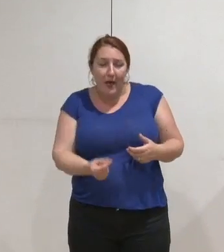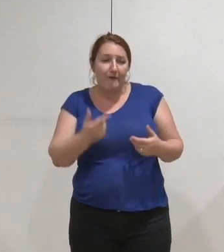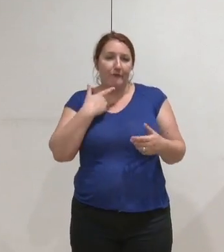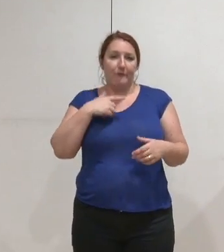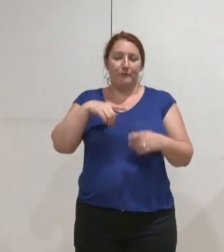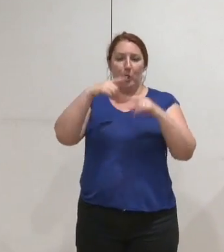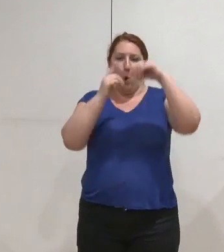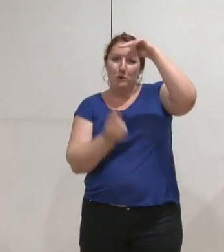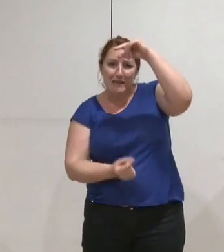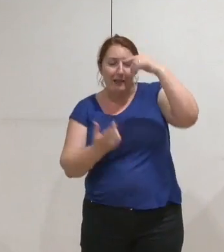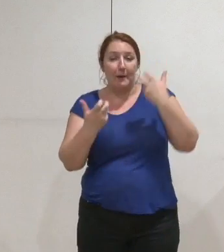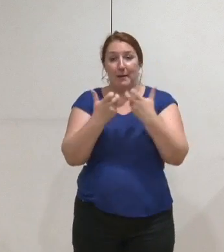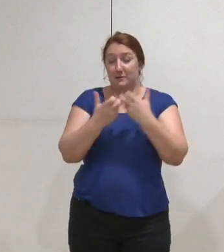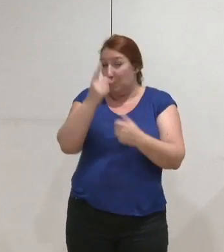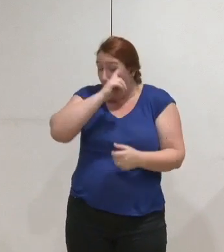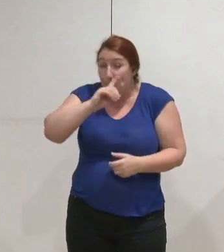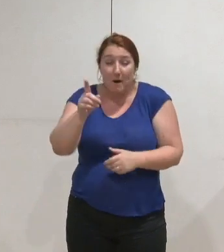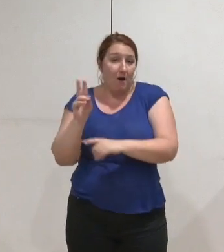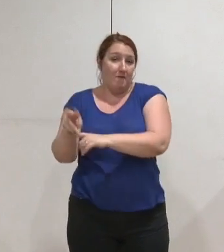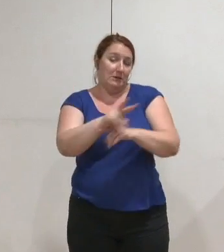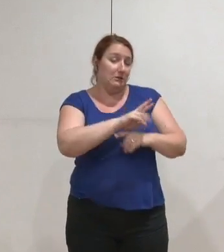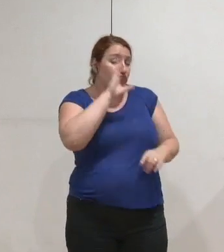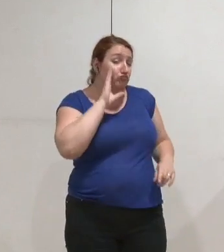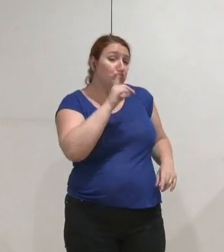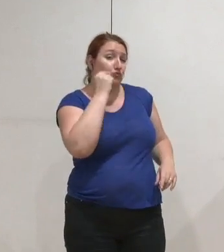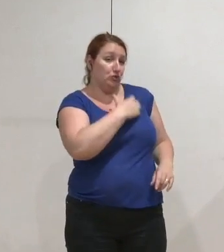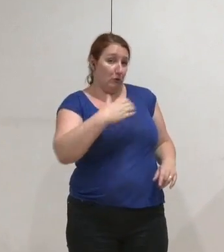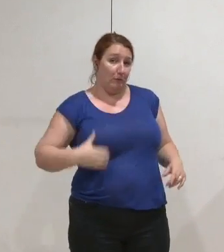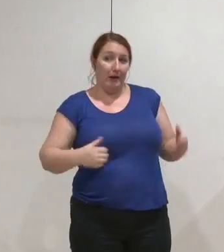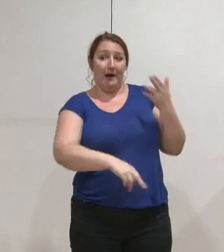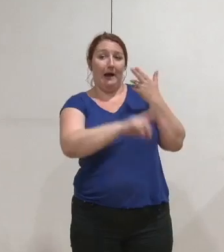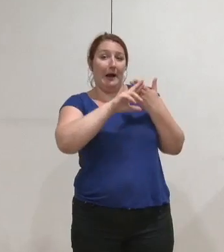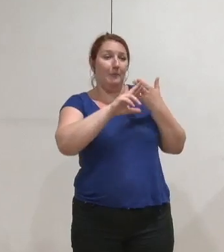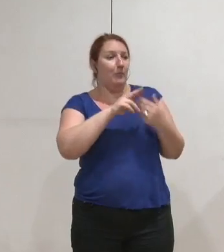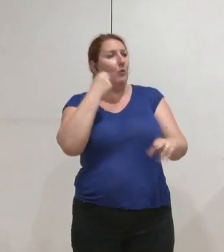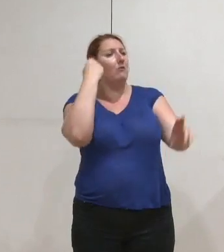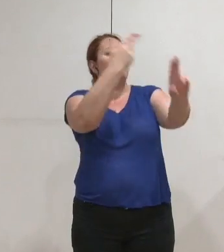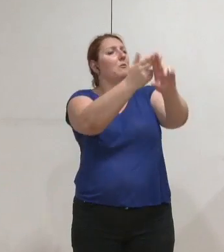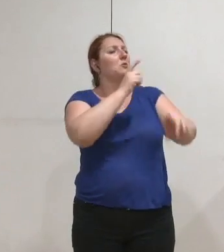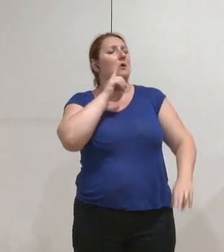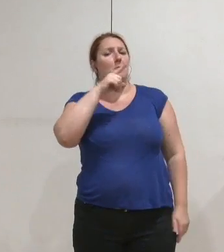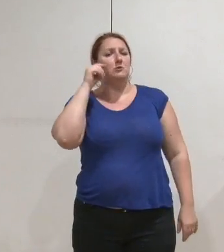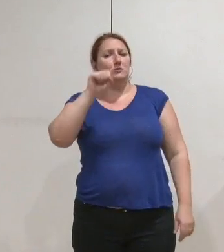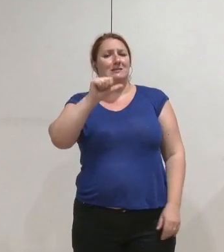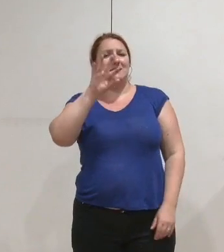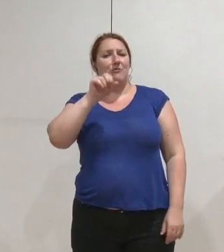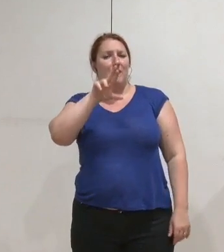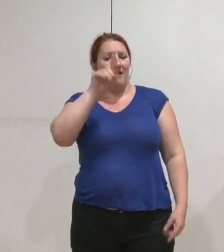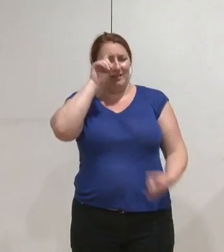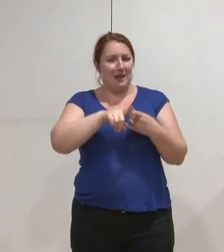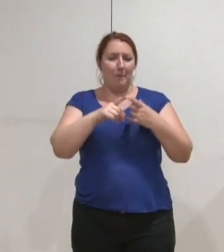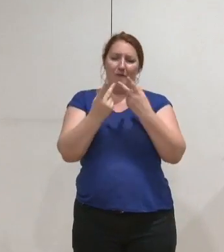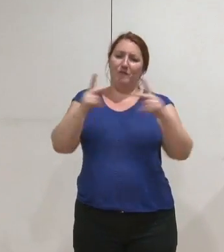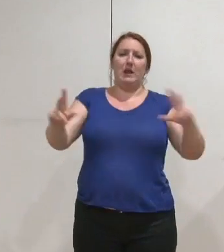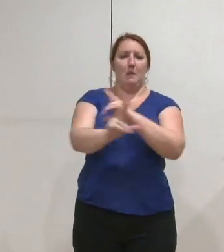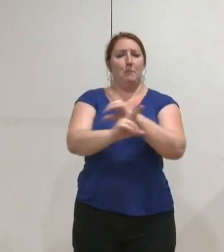Lausanne et Monsieur le Maire je fais appel à votre réponse préliminaire que vous avez faite à Monsieur Safar au sujet de la propreté de la ville vous